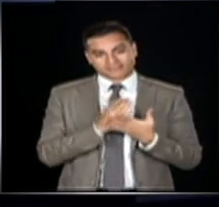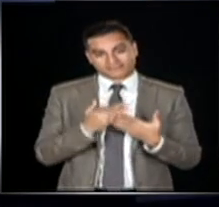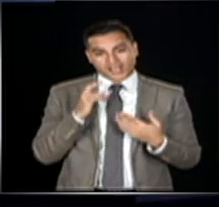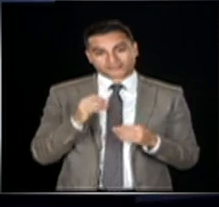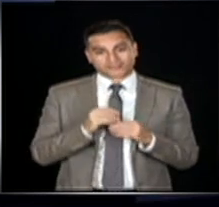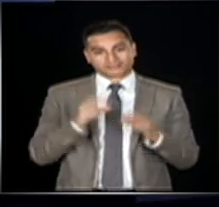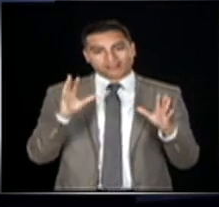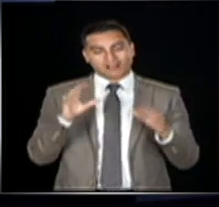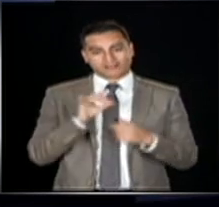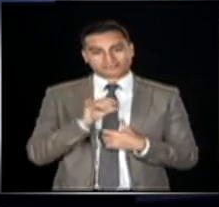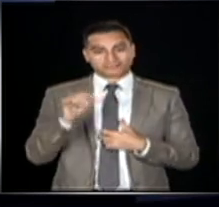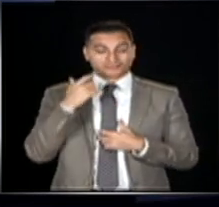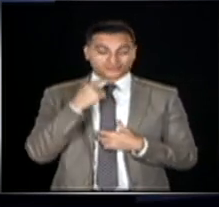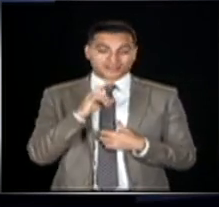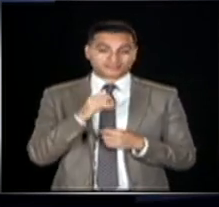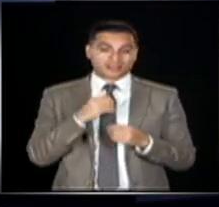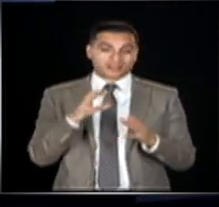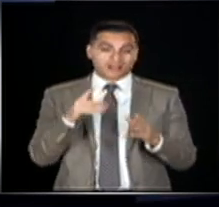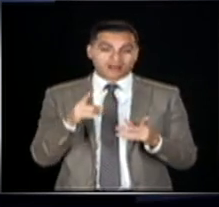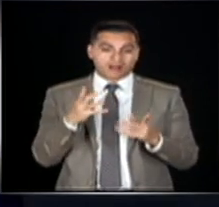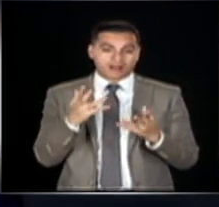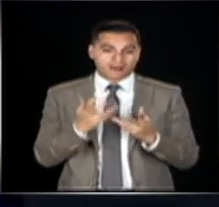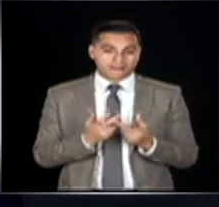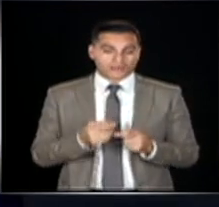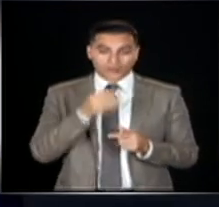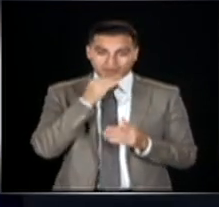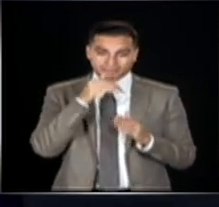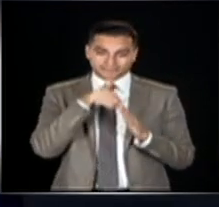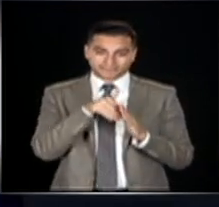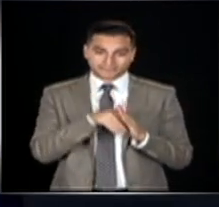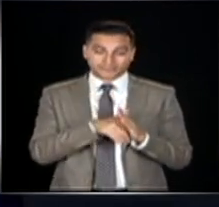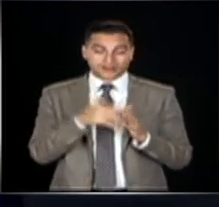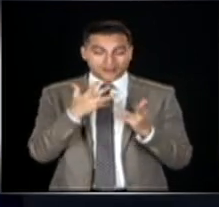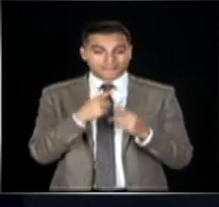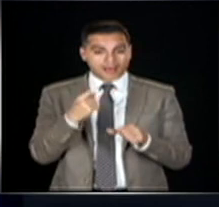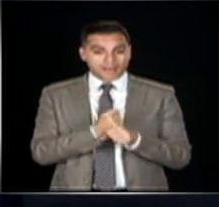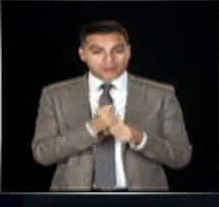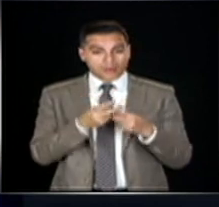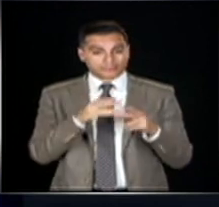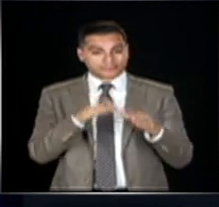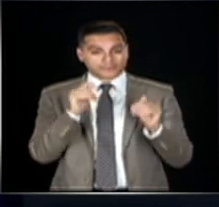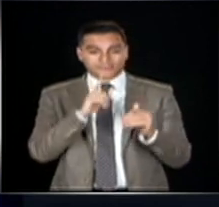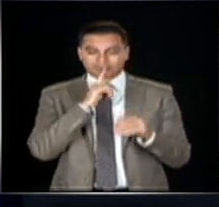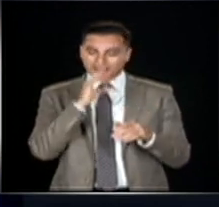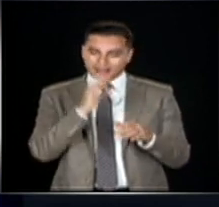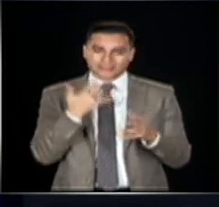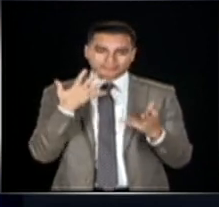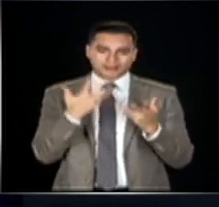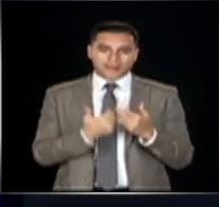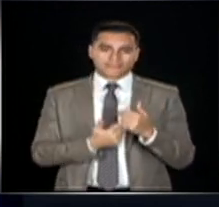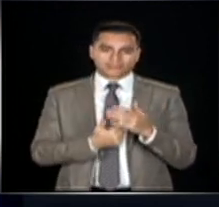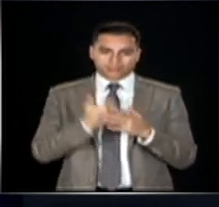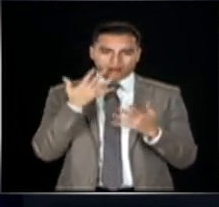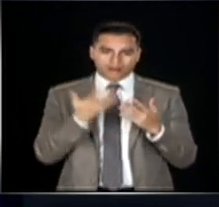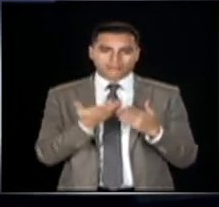ضاعوا. آه، في نقط كتير طارت منكم. يعني بغض النظر عن إن أنتوا ودعتوا البطولة، كان لازم يبقى